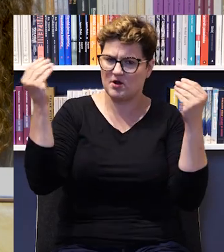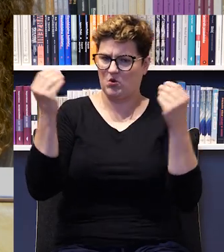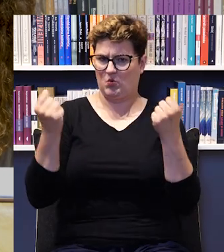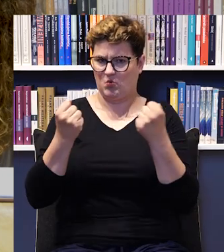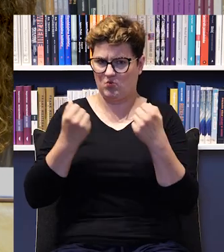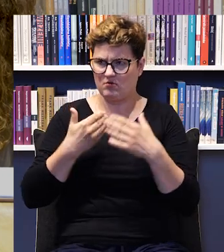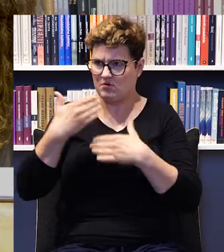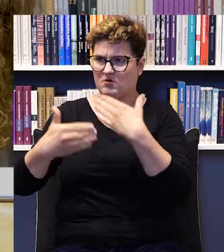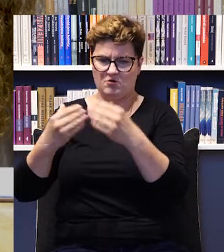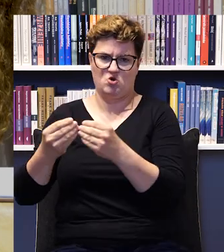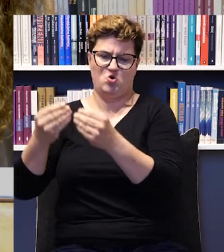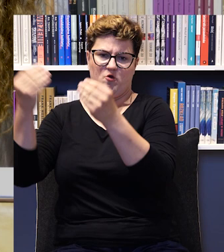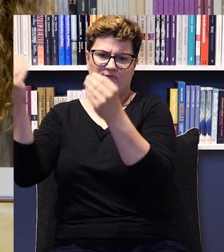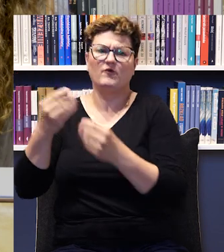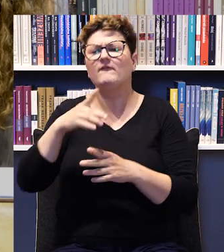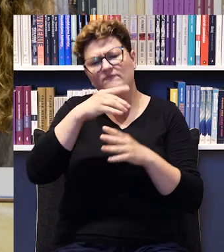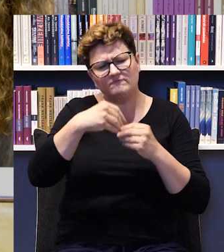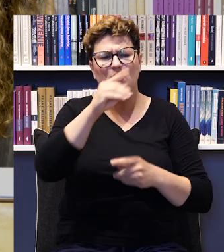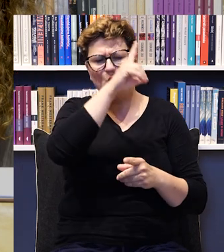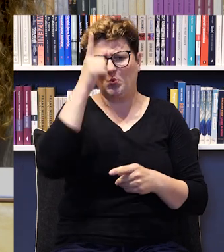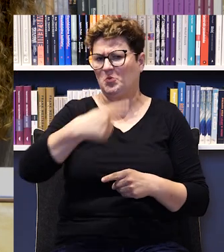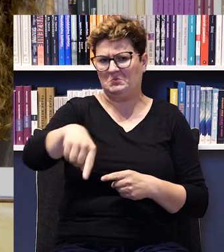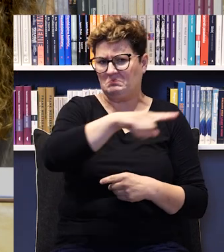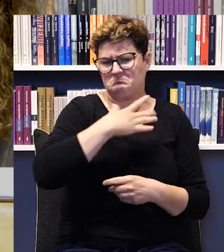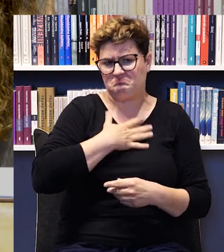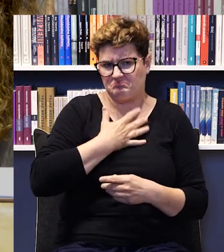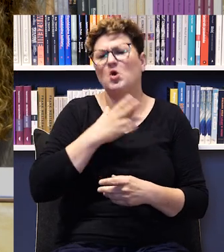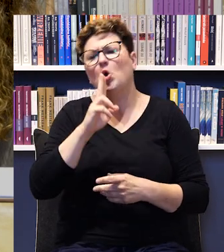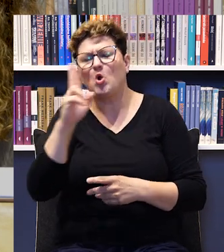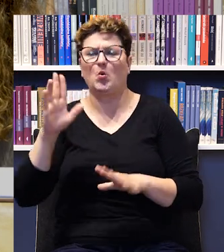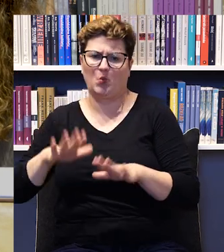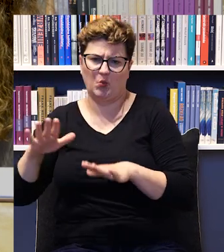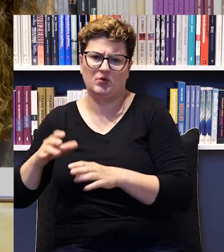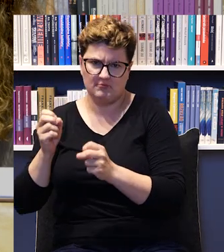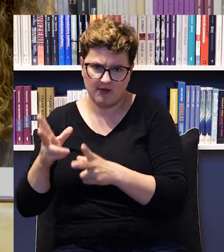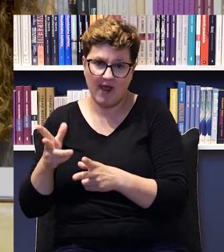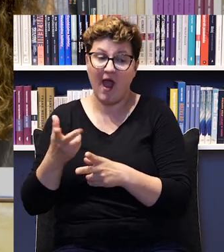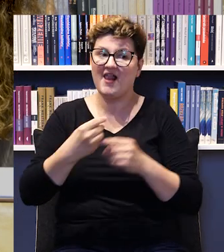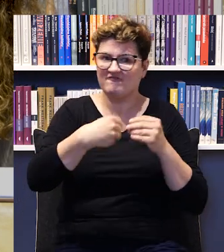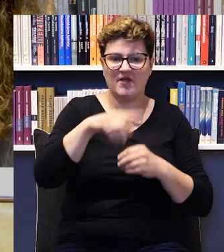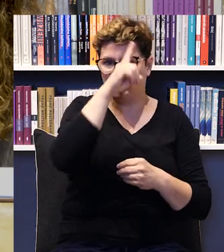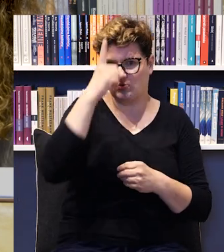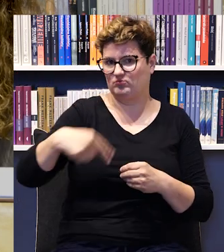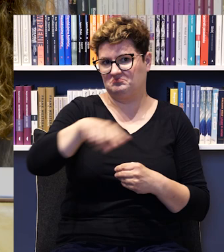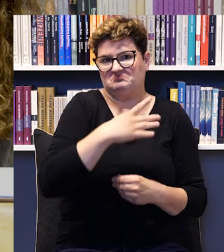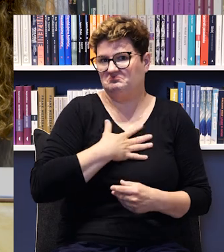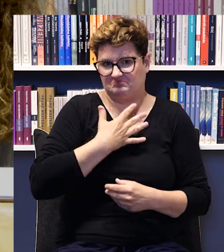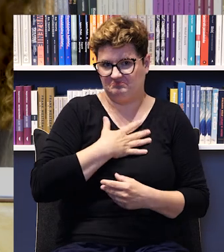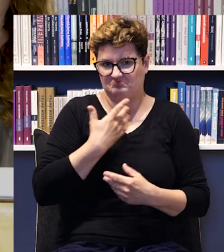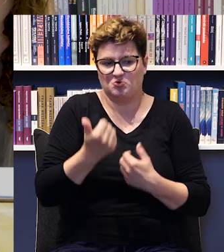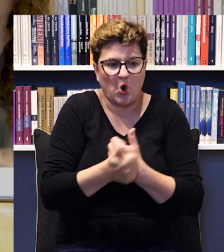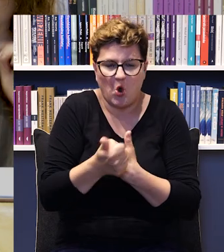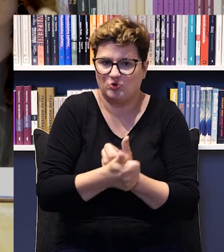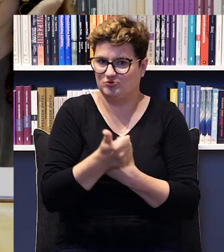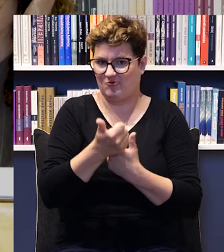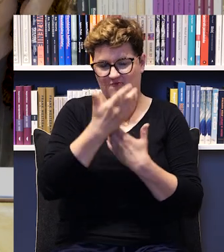no bo jakby wiadomo, że są osoby, które się tym znają i tak dalej, ale cała pozostała większość z nas nie ma zielonego pojęcia, o co chodzi,